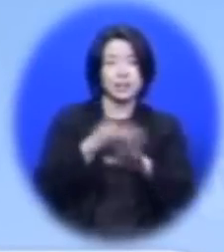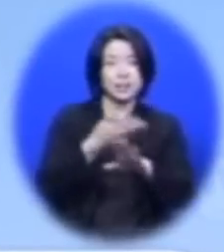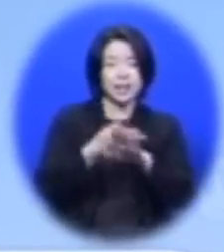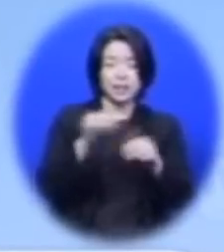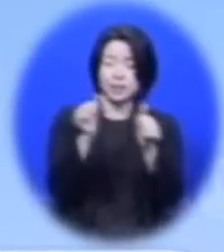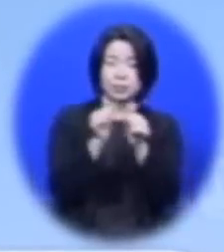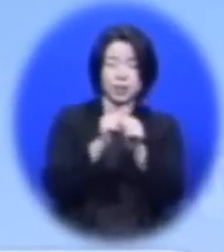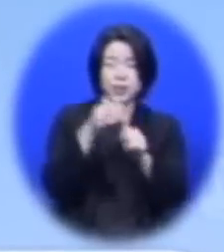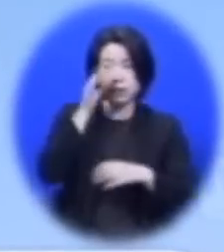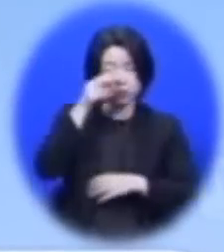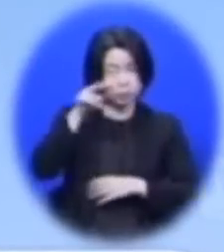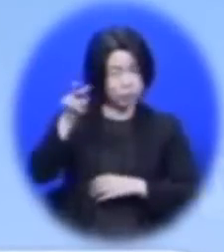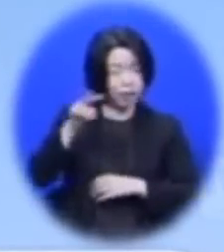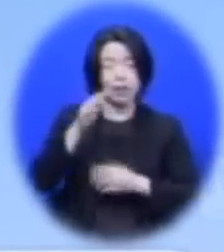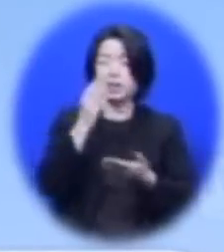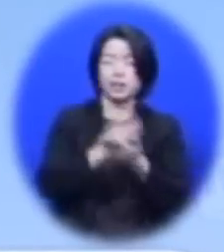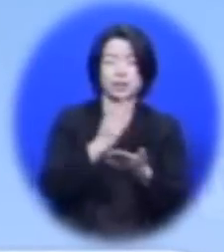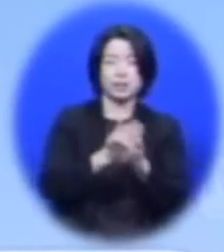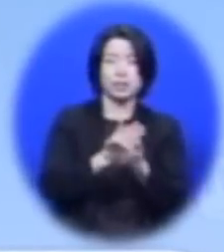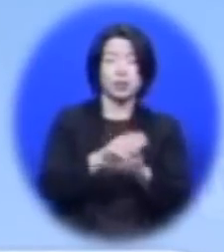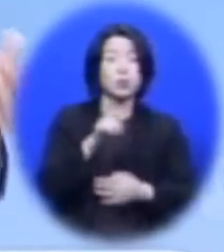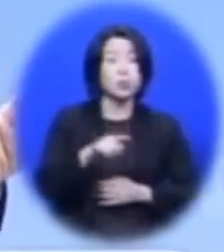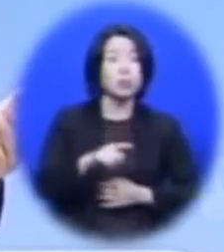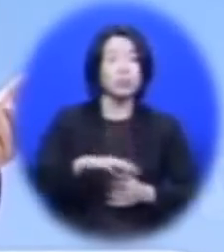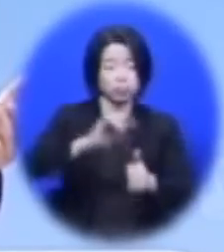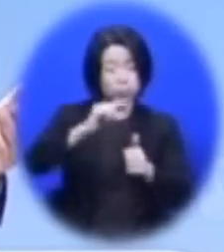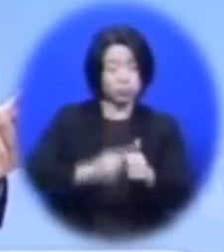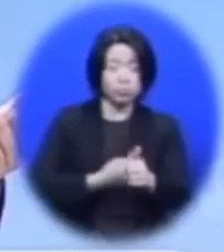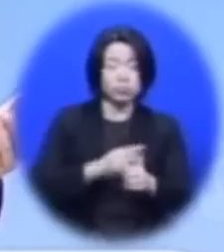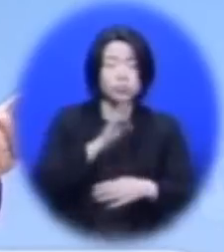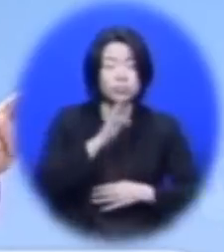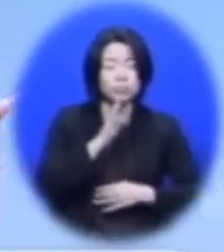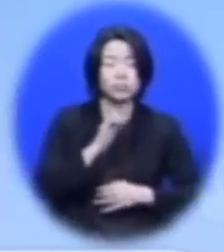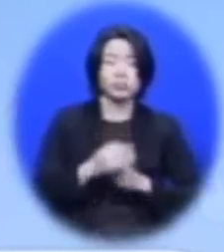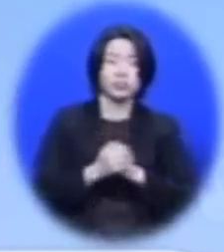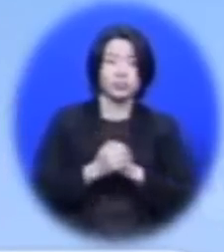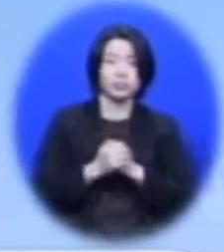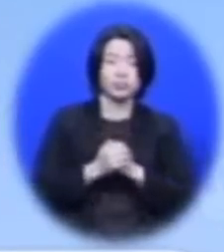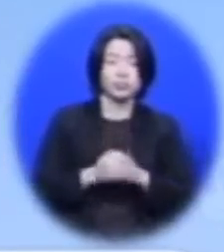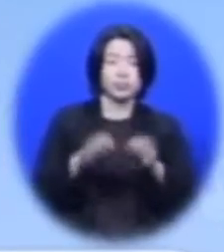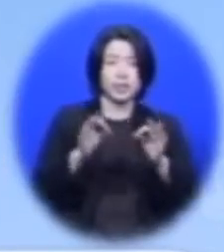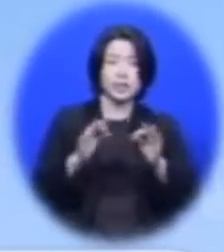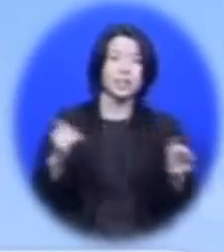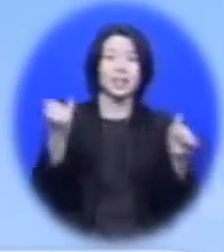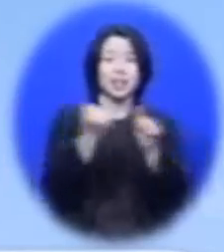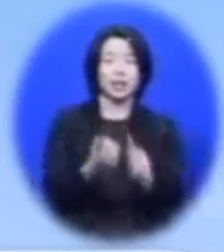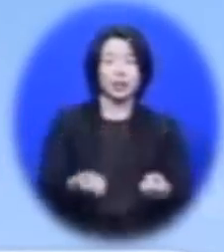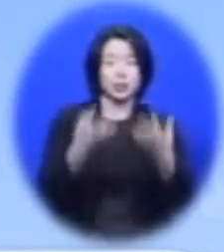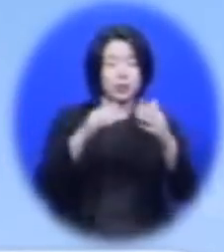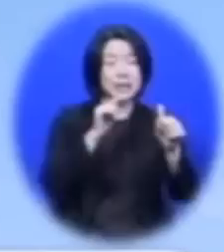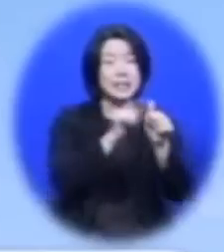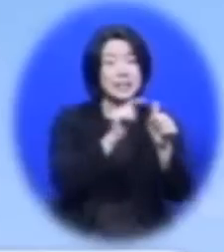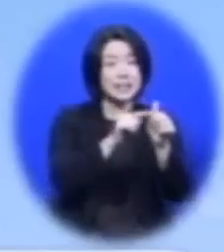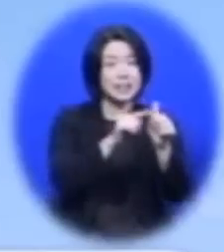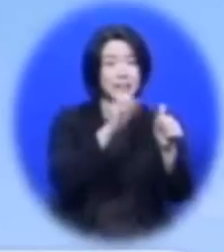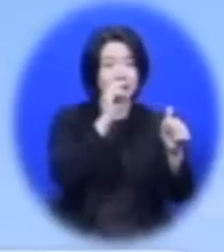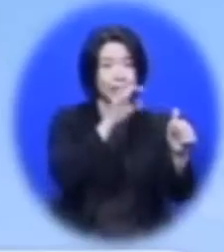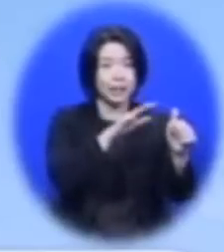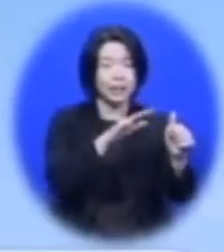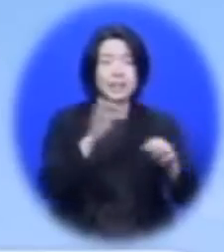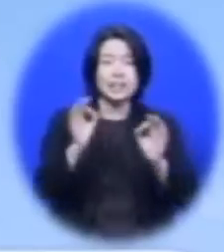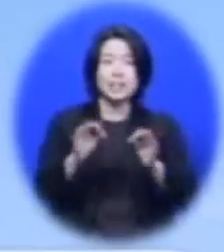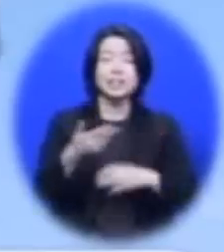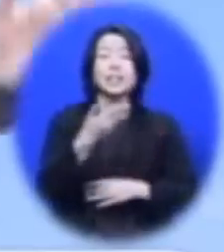눈을 주지 마세요. 그건 너무나 당연한 이야기죠. 이제 결혼하는 신랑에게 이제는